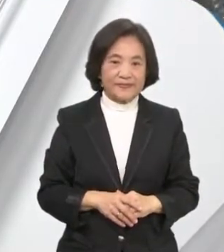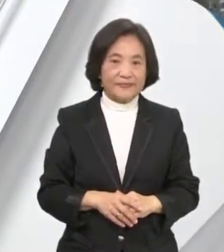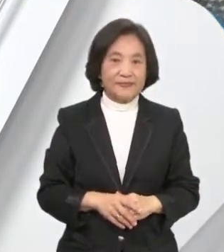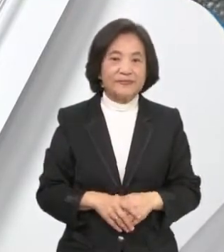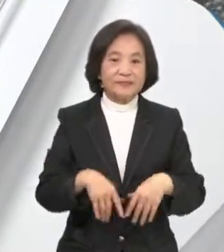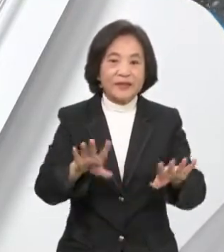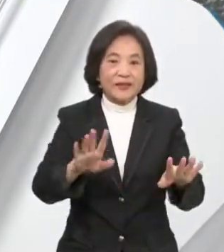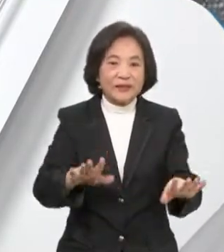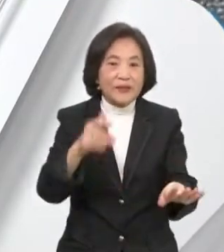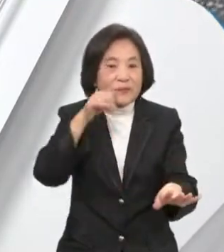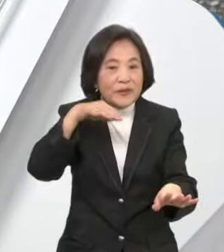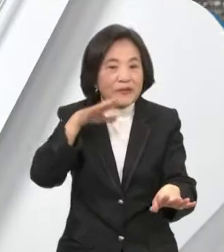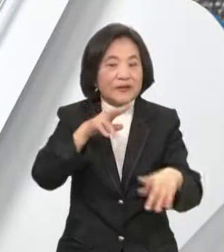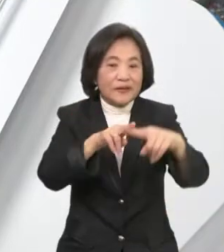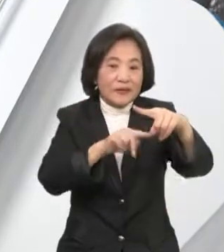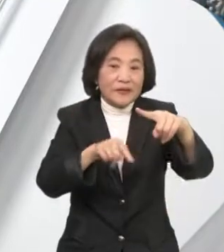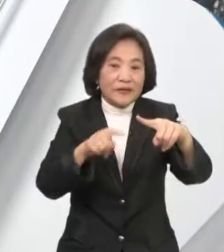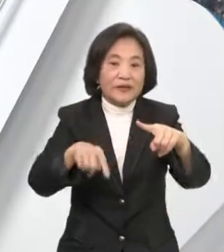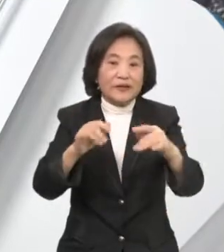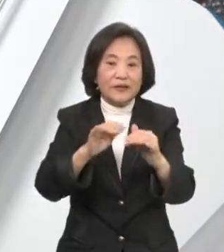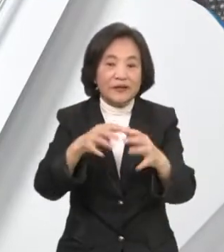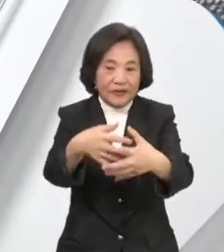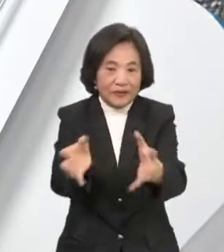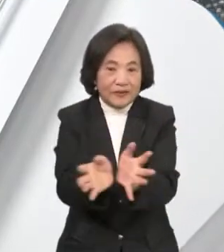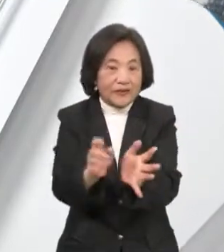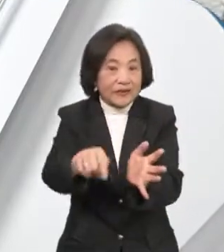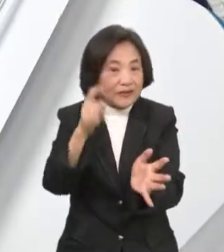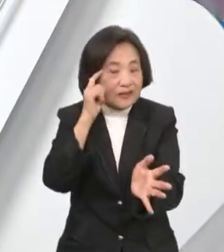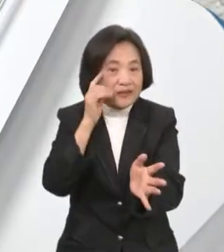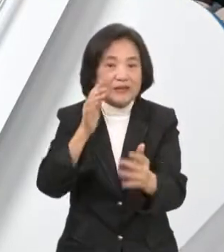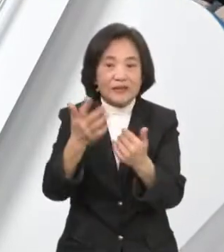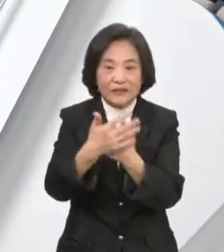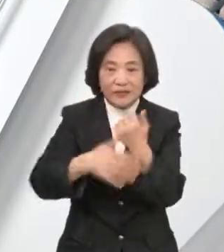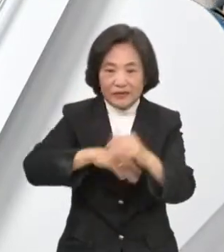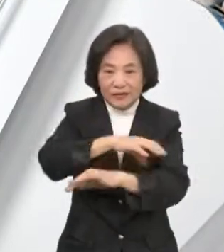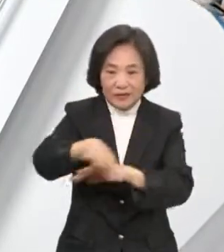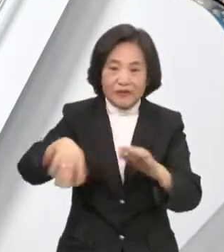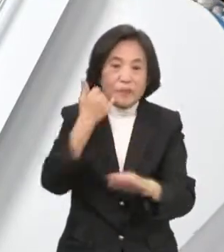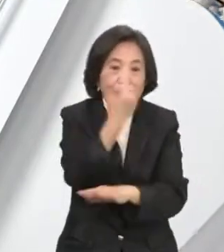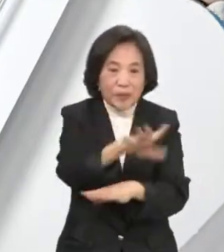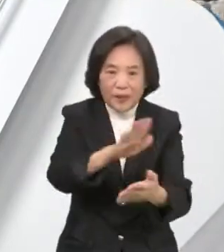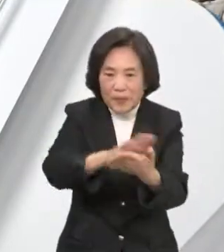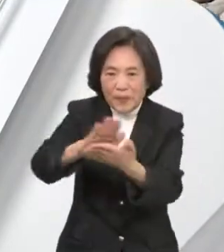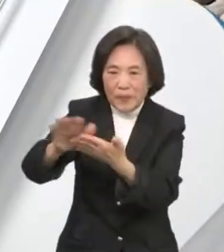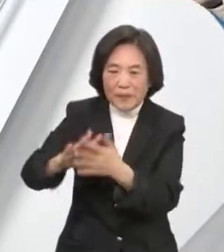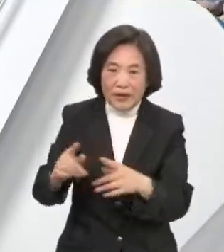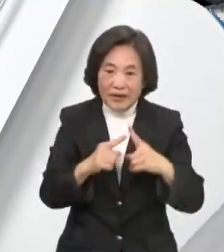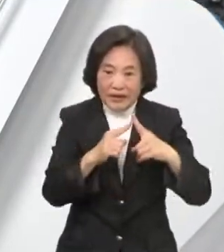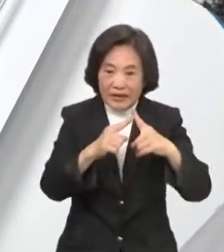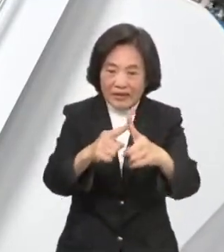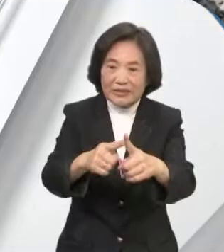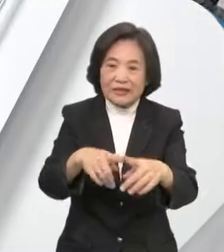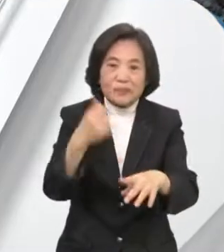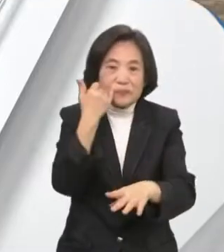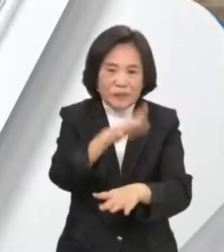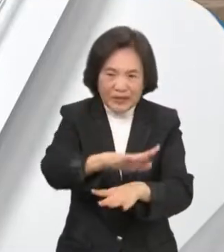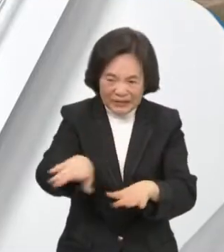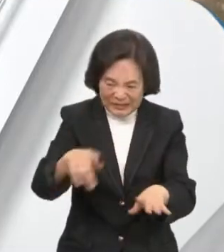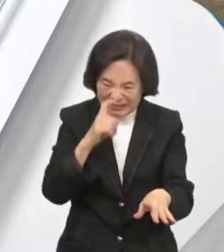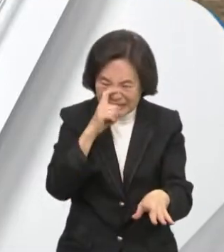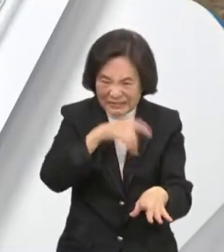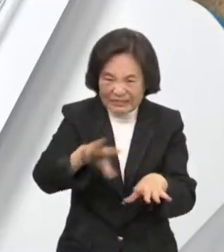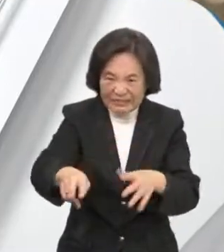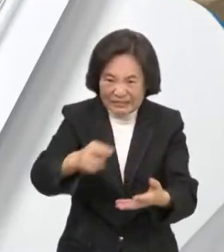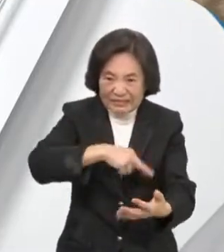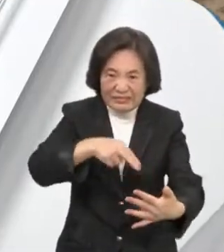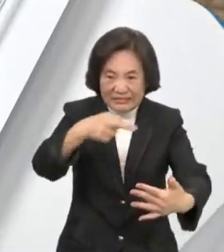这是由苗栗万里街环保团体所发起的清滩法通，透过实际经验海滩的垃圾，传